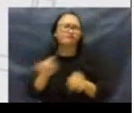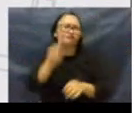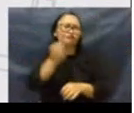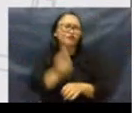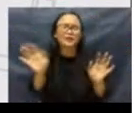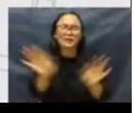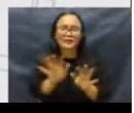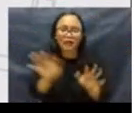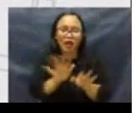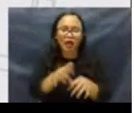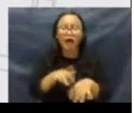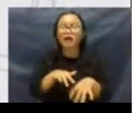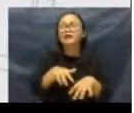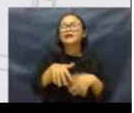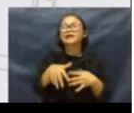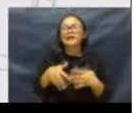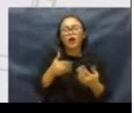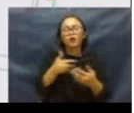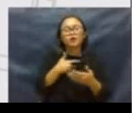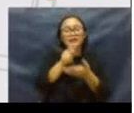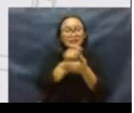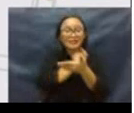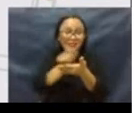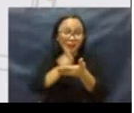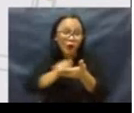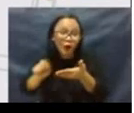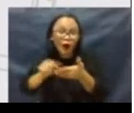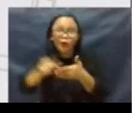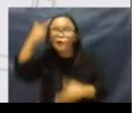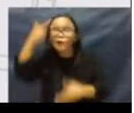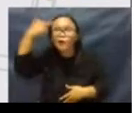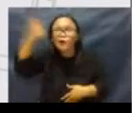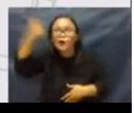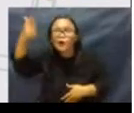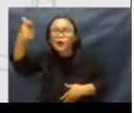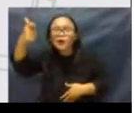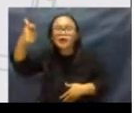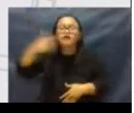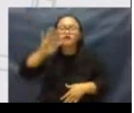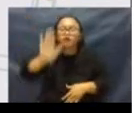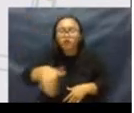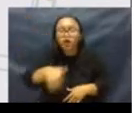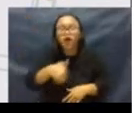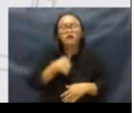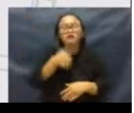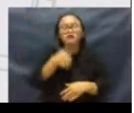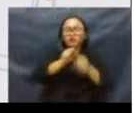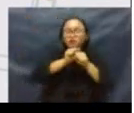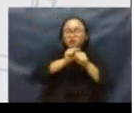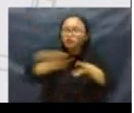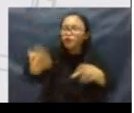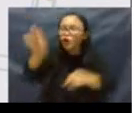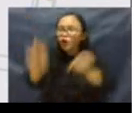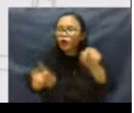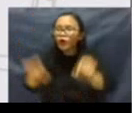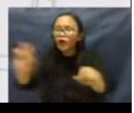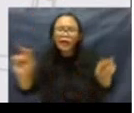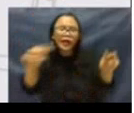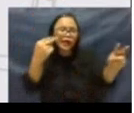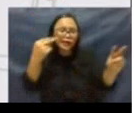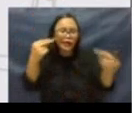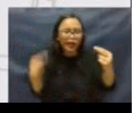sekolah di kebidangan yang khusus untuk bapak dan ibu bisa punya audiens bahkan ratusan